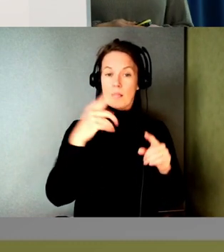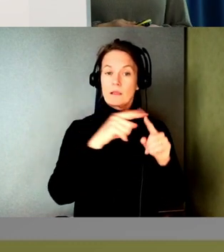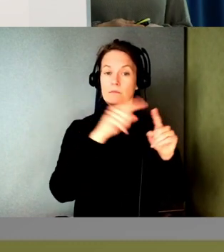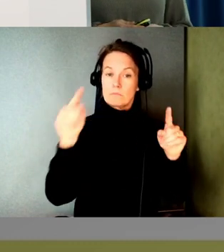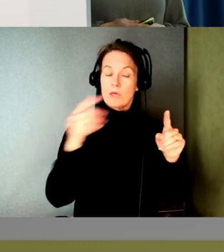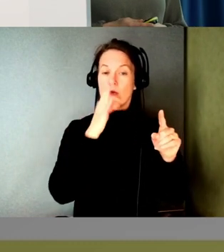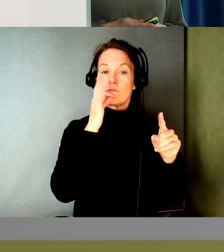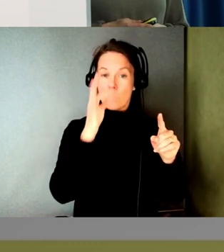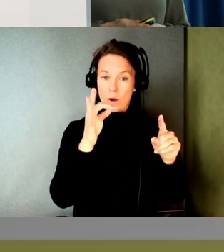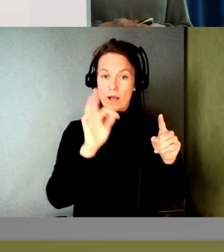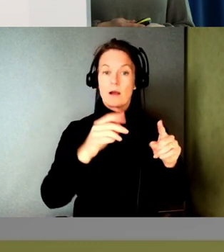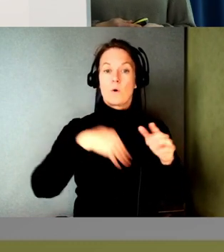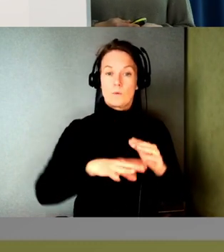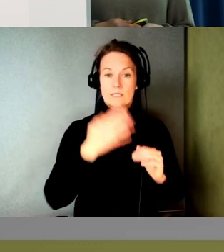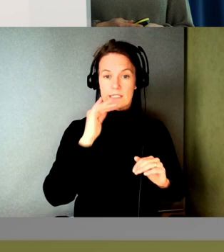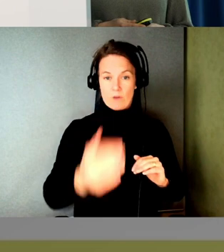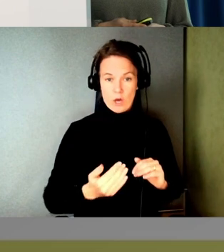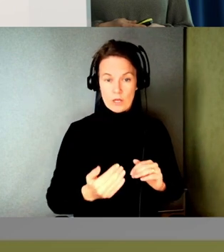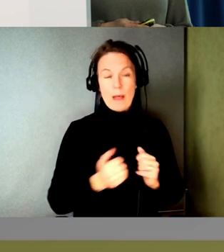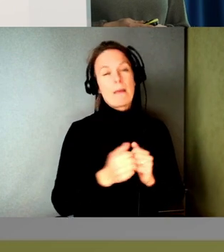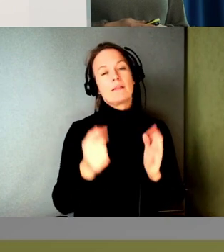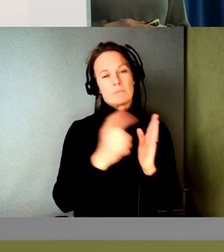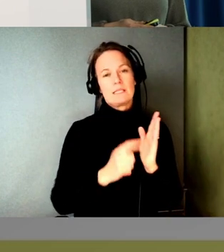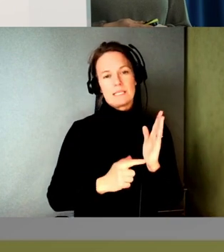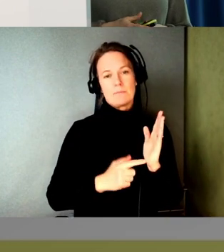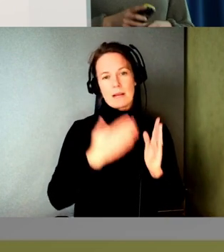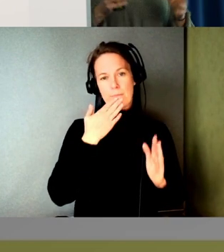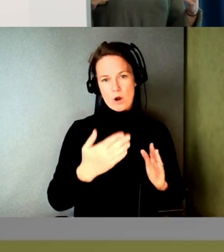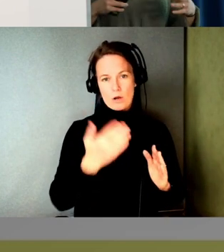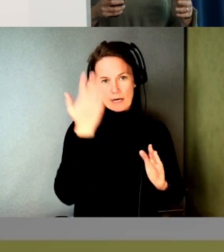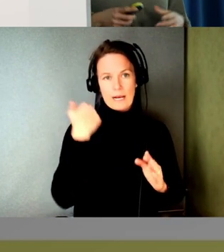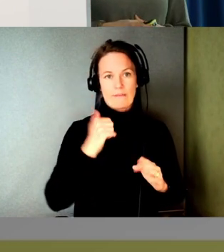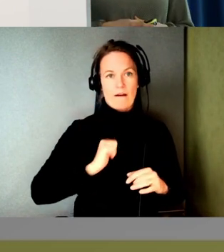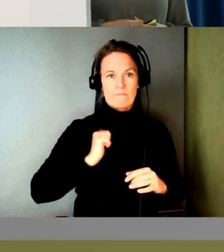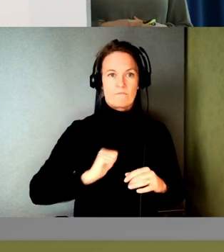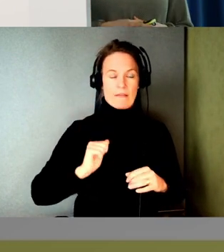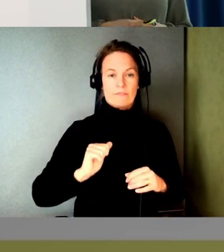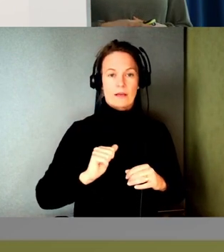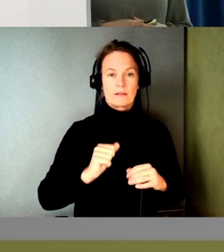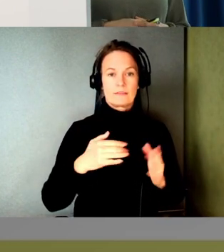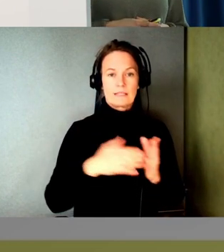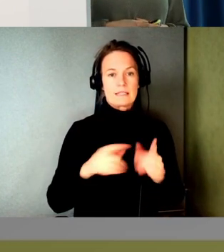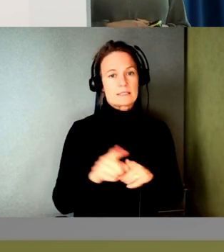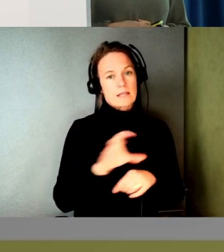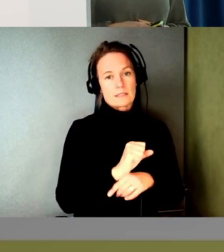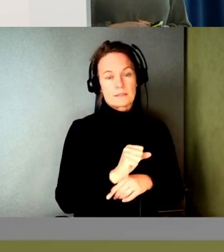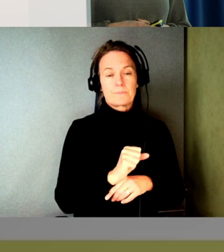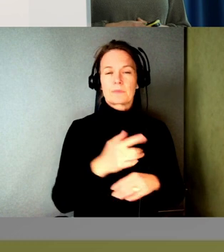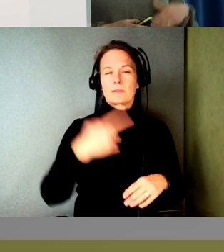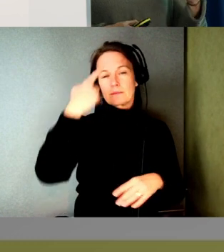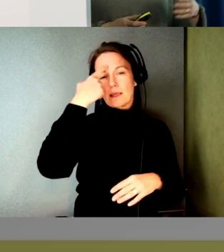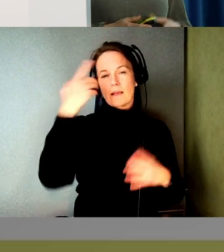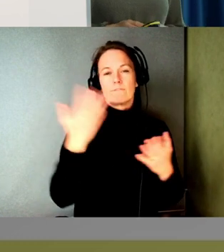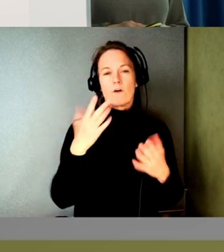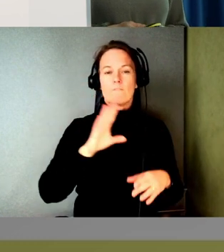eh principerna skulle jag säga kommer man väldigt långt med men tänka just då Vad vad är det som speglar vad som finns på